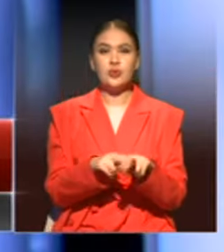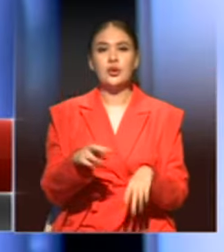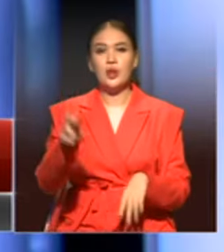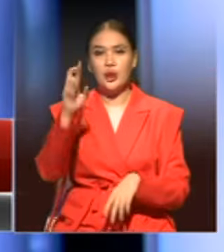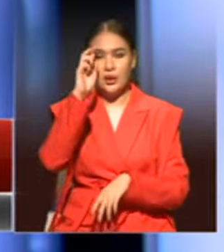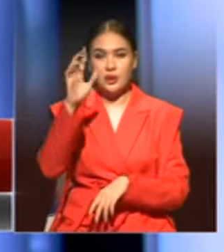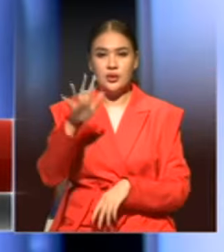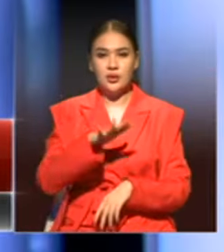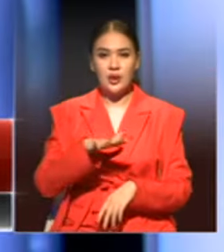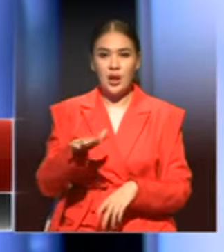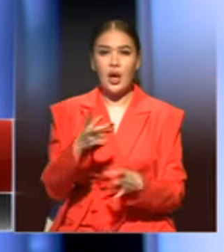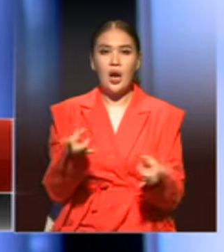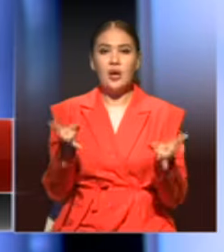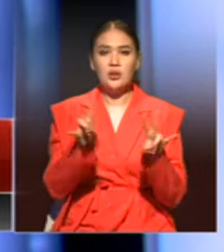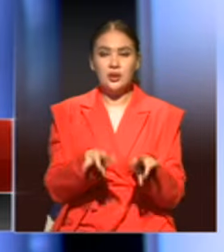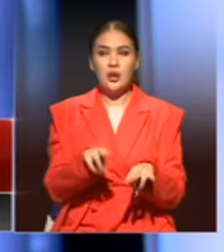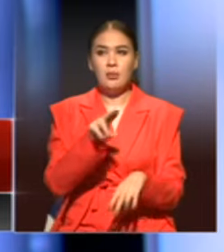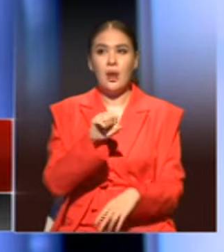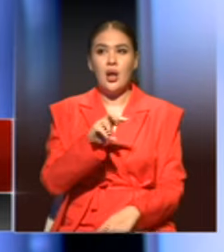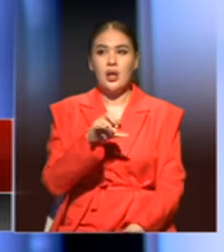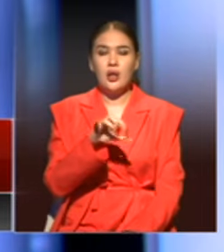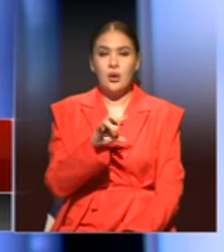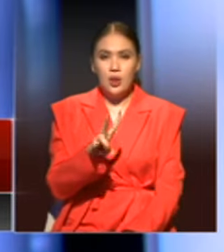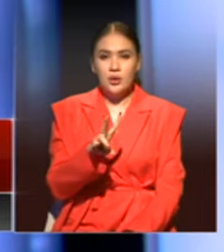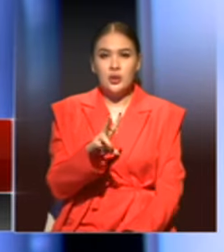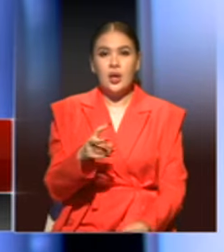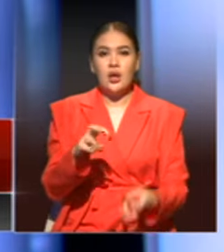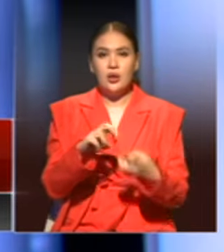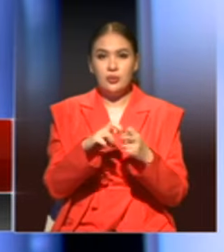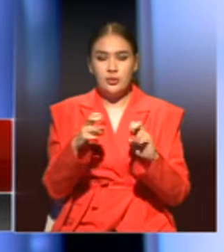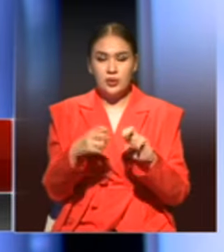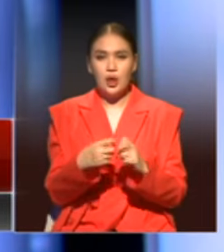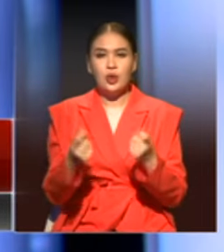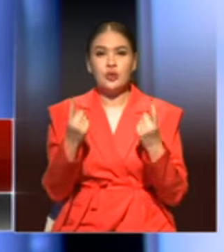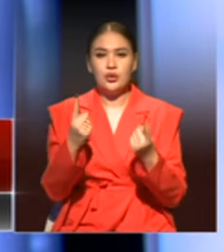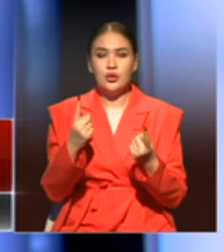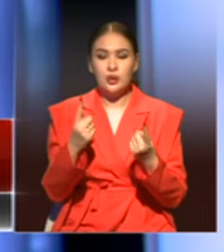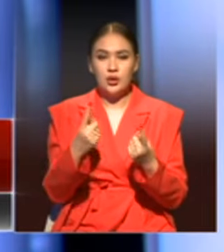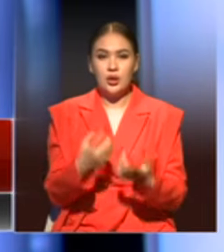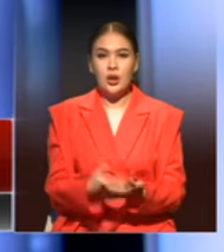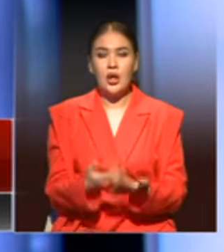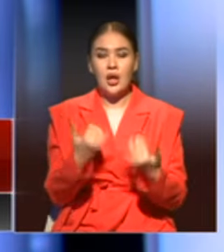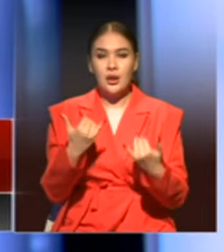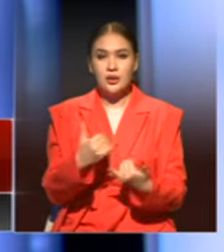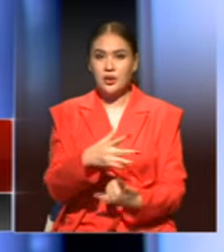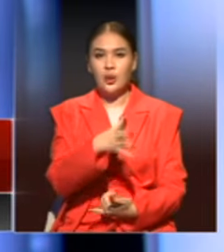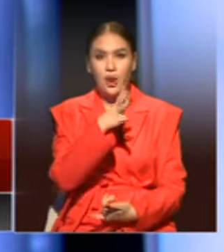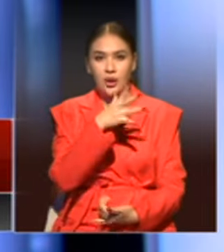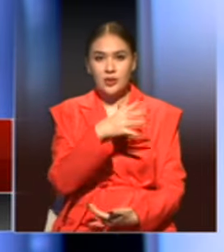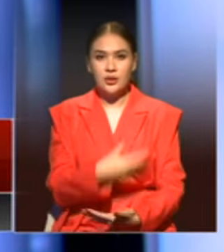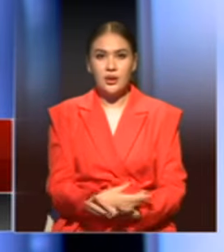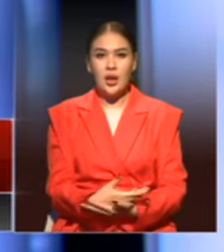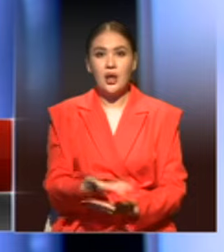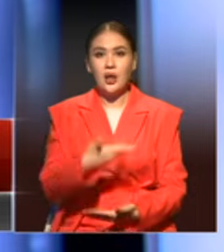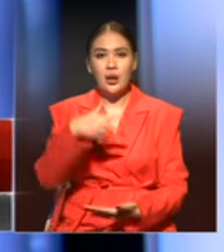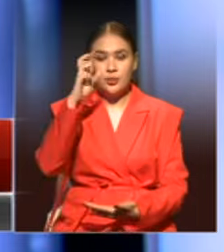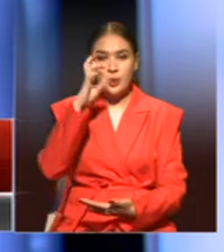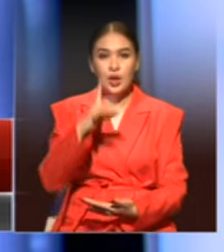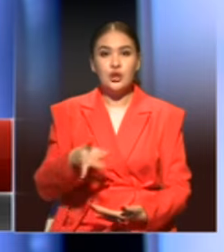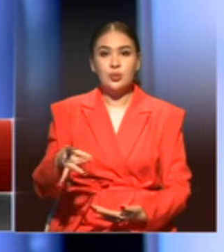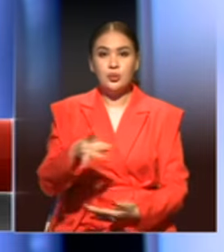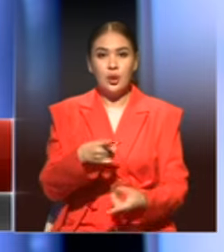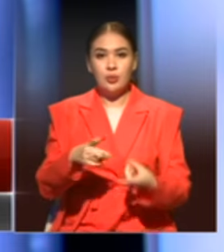елдегі қалдықтардың, полигондардың мәселесі бұл күрделі мәселе болып тұр. Бүгінгі таңда елімізде республика